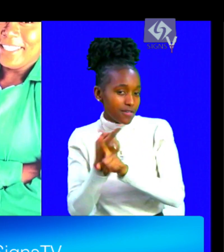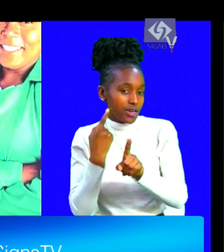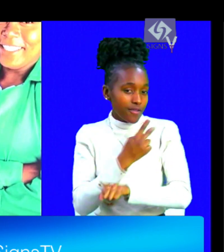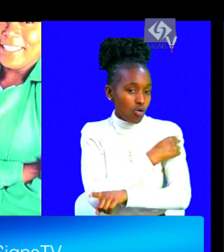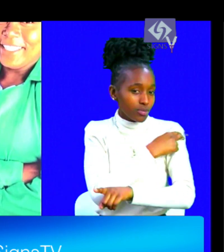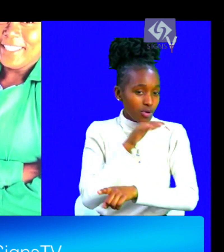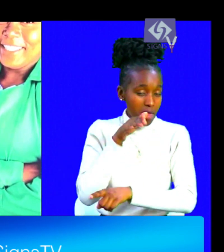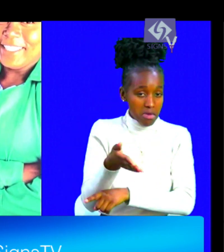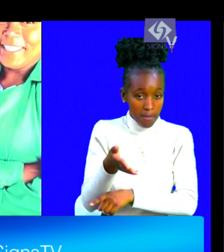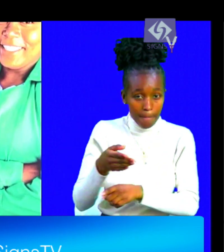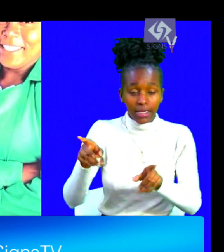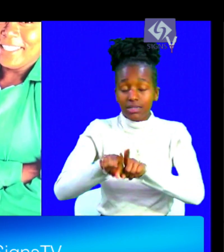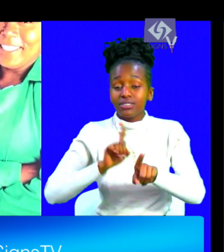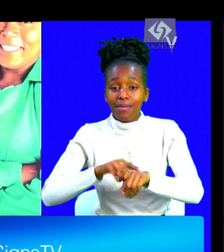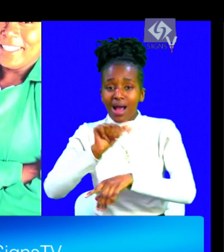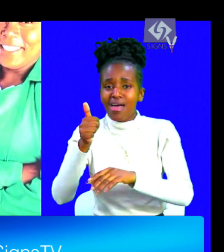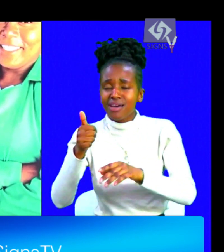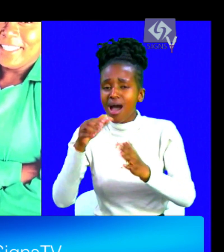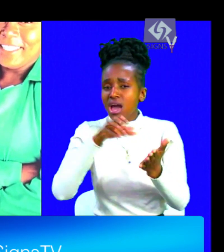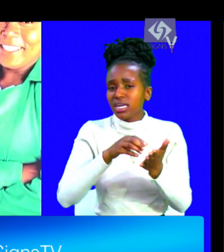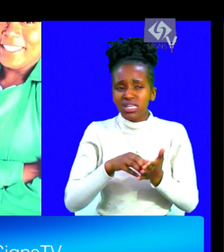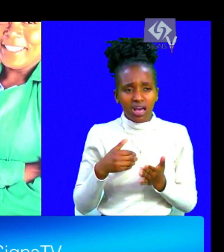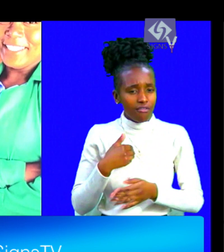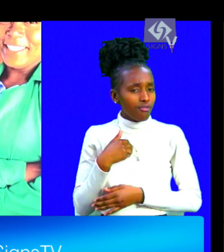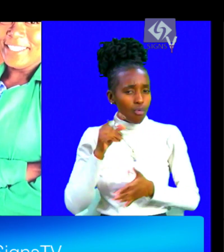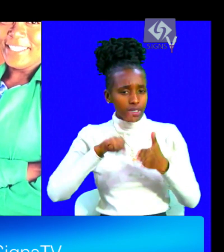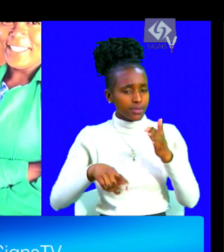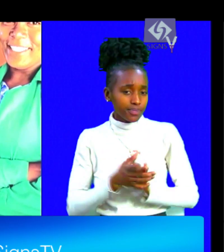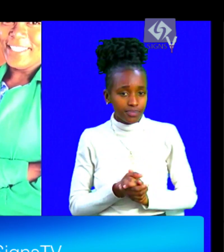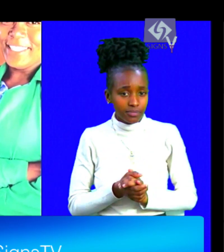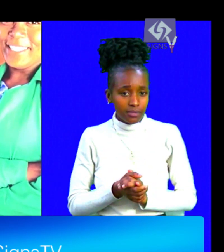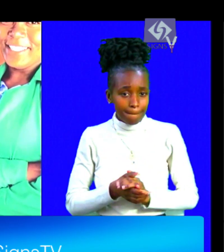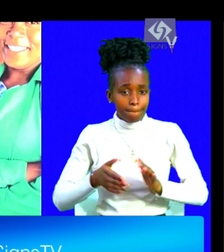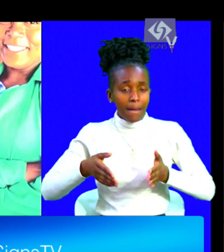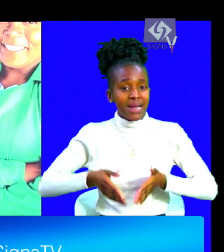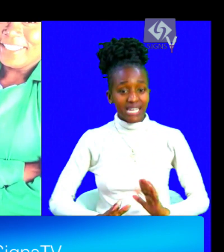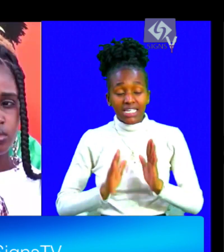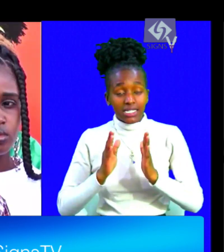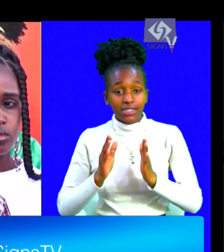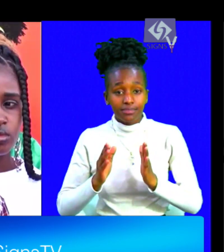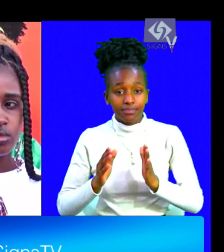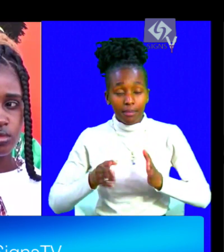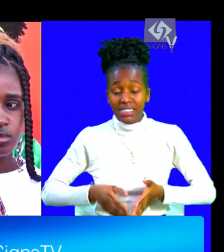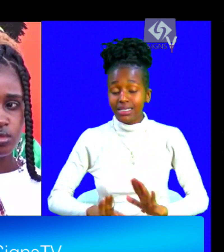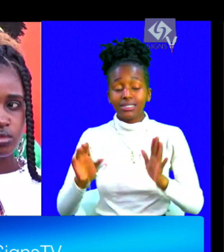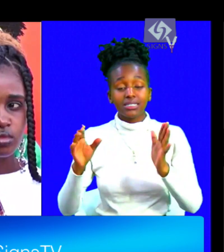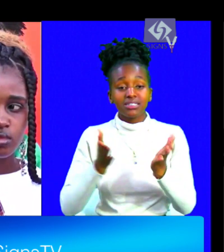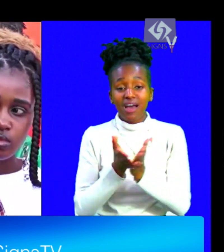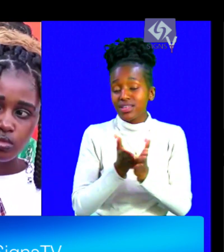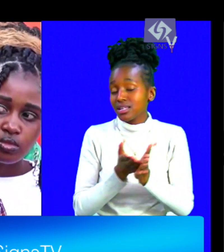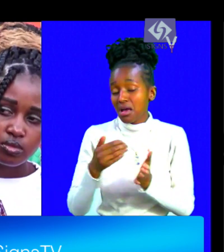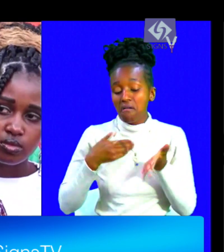eneo la Makima. Na jambo lingine tumepata ni kwamba hakuna maternity services katika eneo nzima la Makima. Wanaamua kwenda